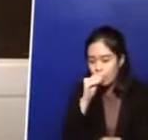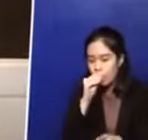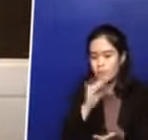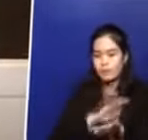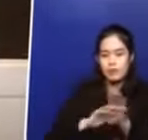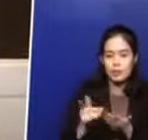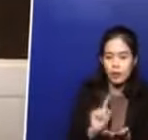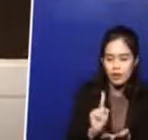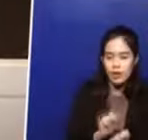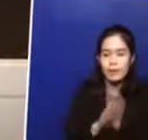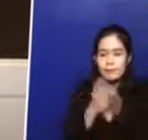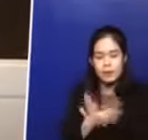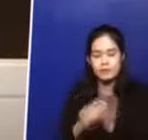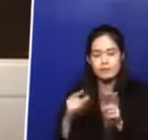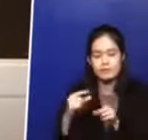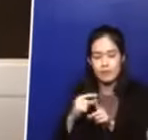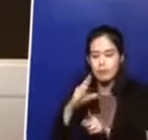ไรนะครับตะกี้นี้ ค่ะ